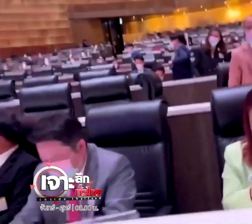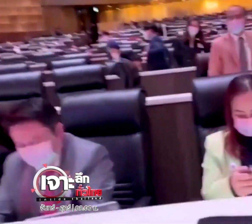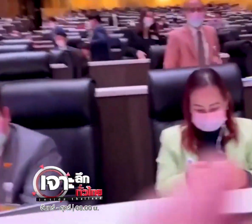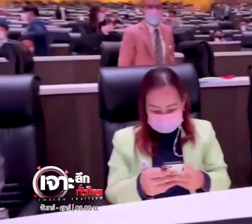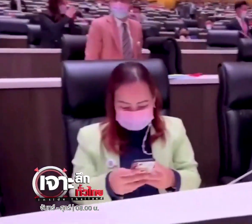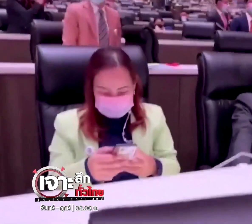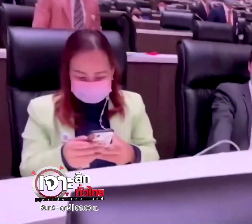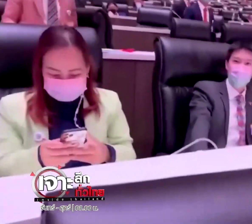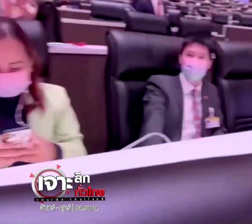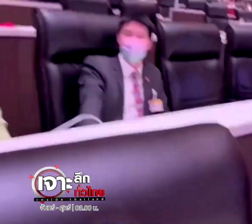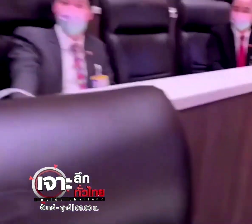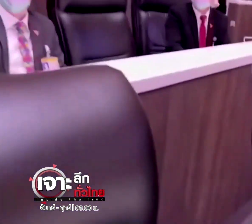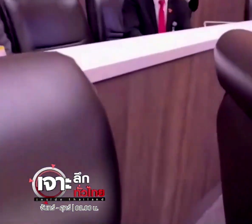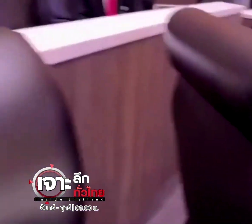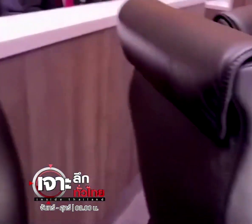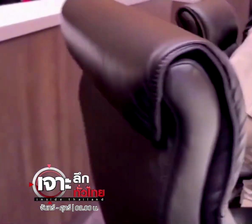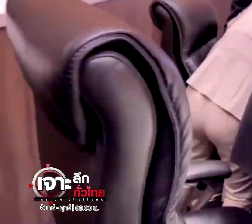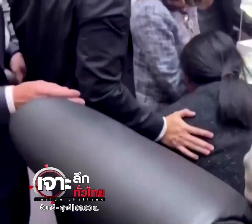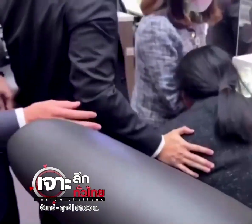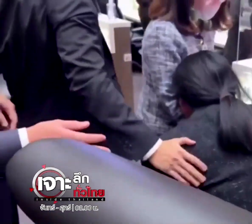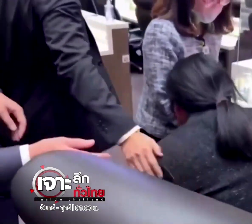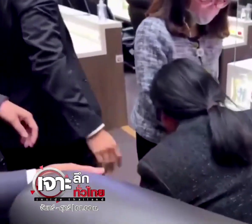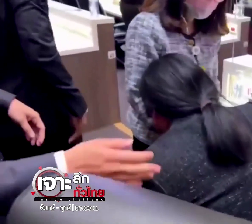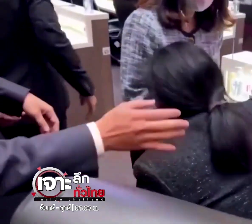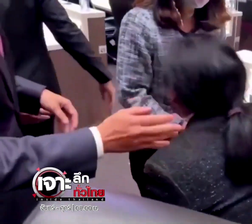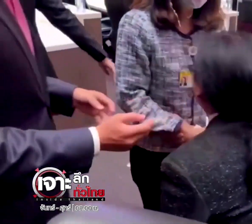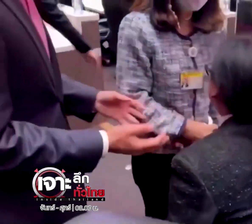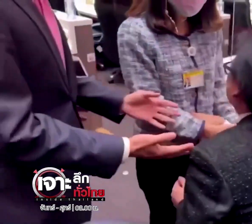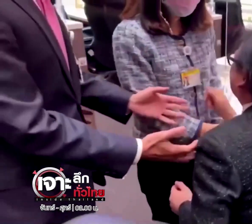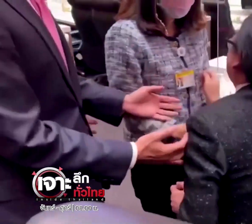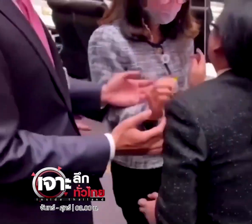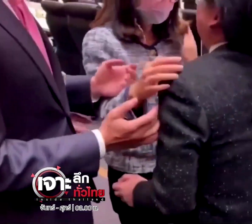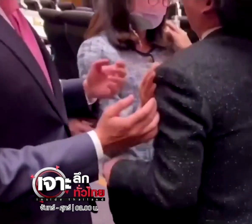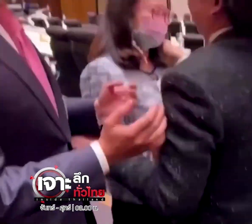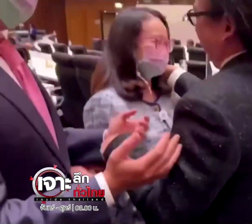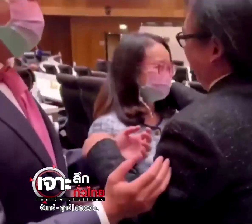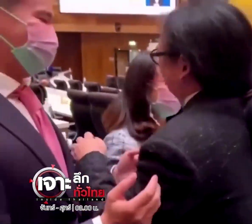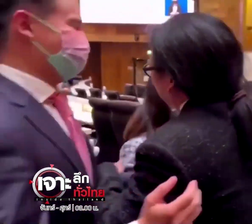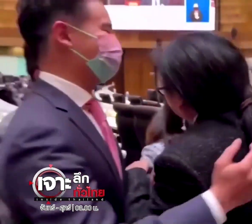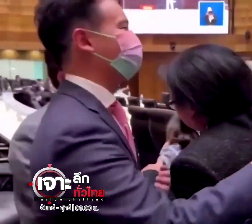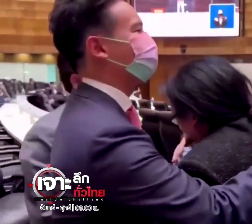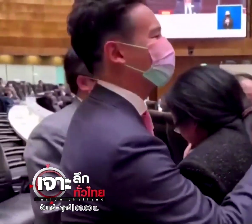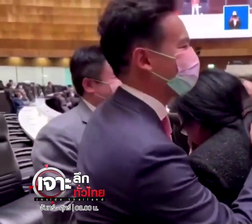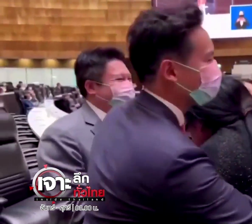โอ้ ยยังยัง โอ้ก็ขอบคุณมีโอกาสแล้วไง โอ้ เก่ง มาก